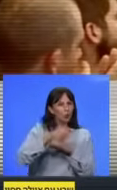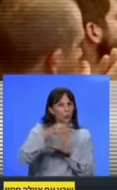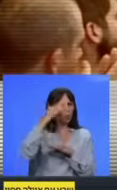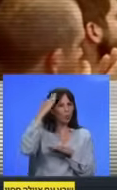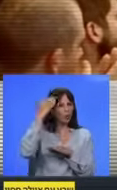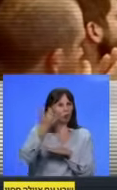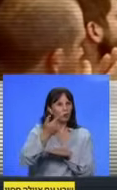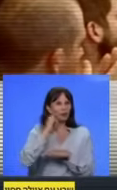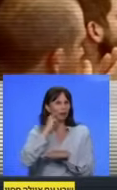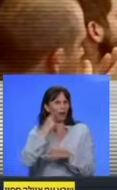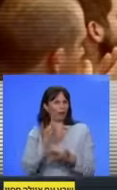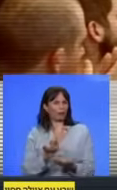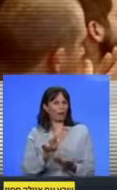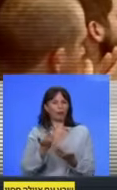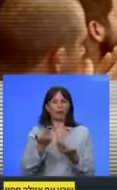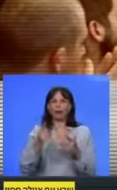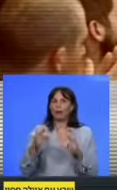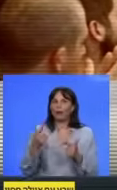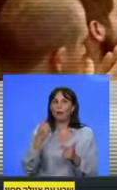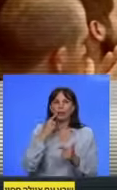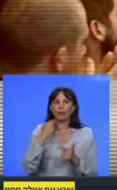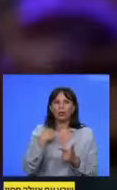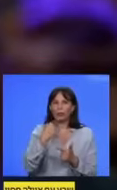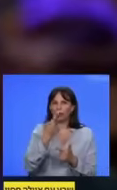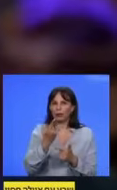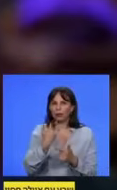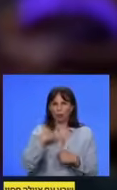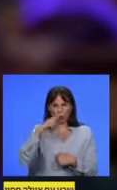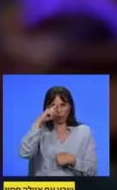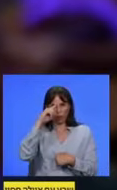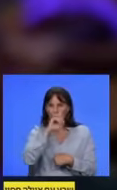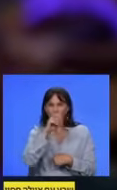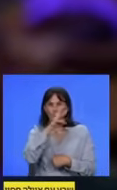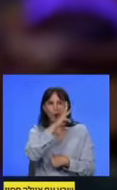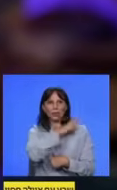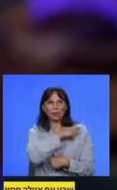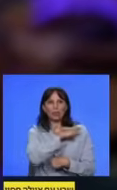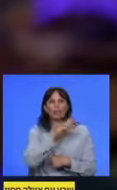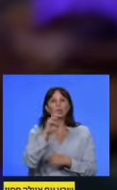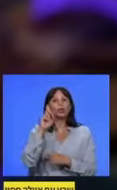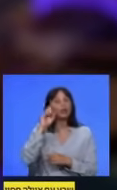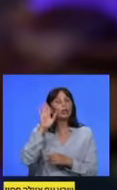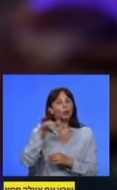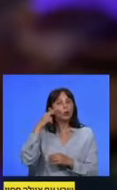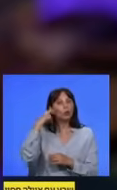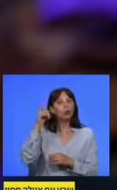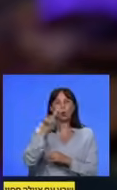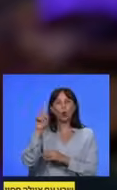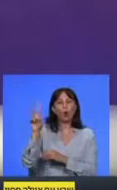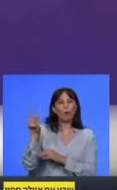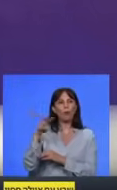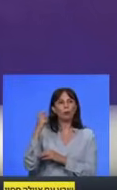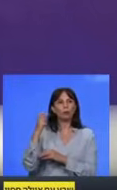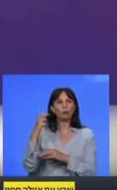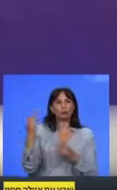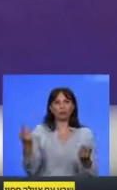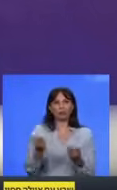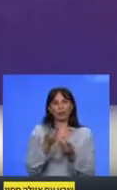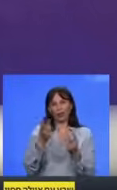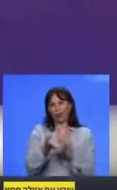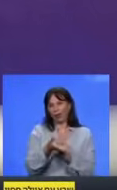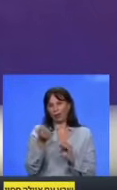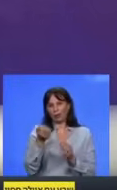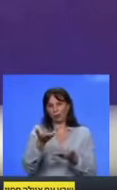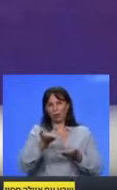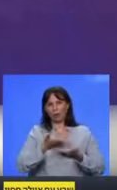וצחקתי נורא. למה צחקתי נורא? אחד, אמרתי, אני יודע שהוא לא סרן, אני יודע שהוא לא משרת במילואים. כמובן שזה נוח מאוד וקל מאוד להשיג את אותם דרגות,